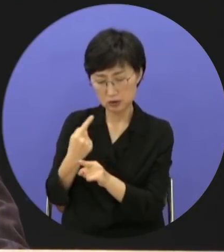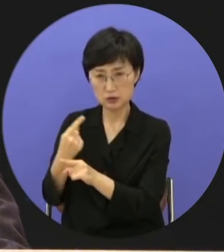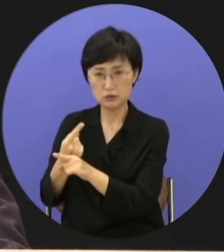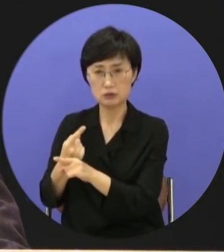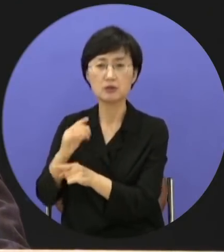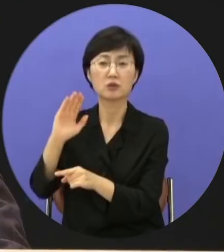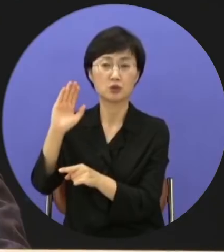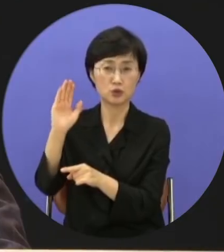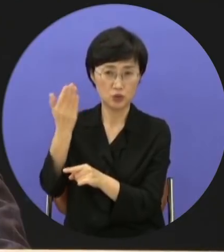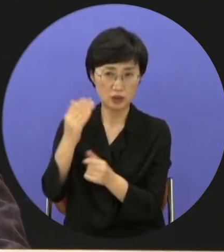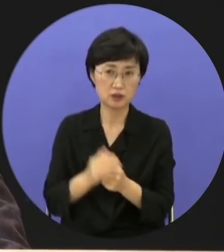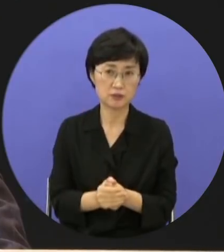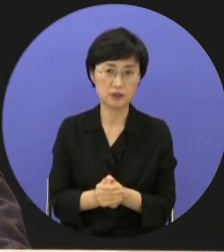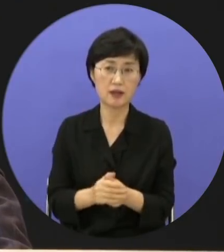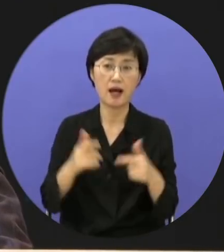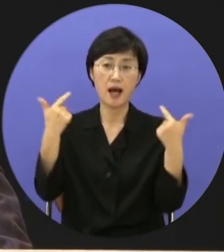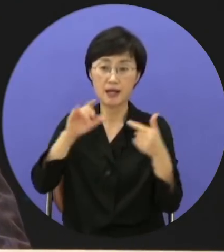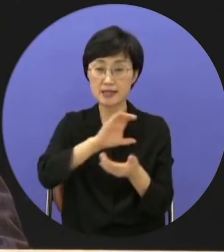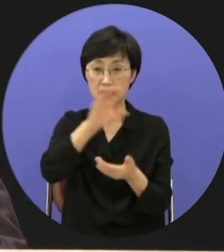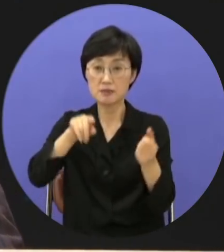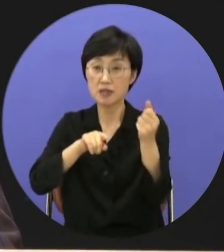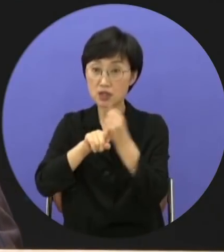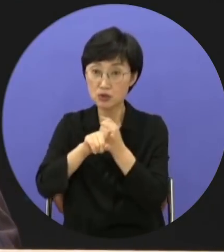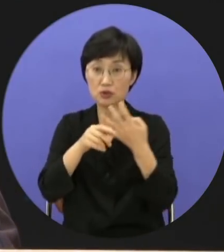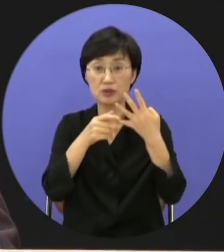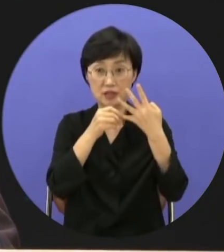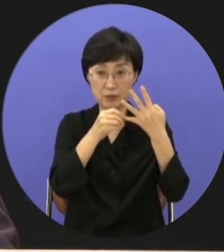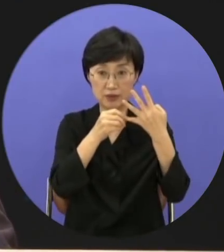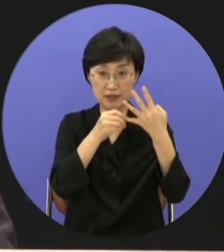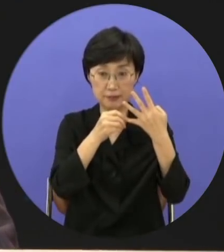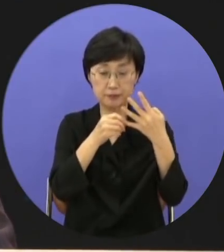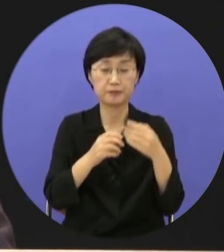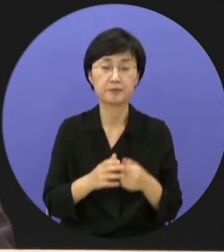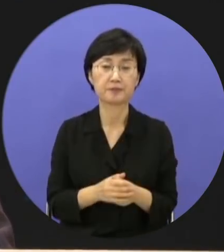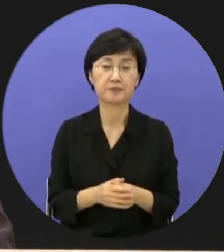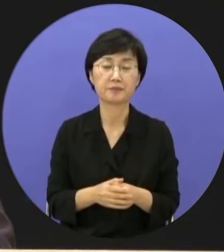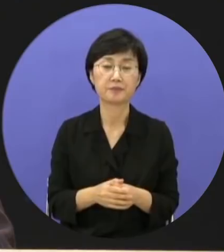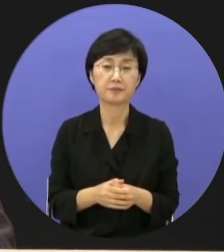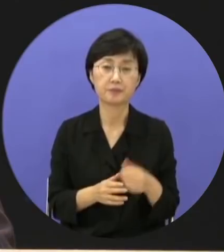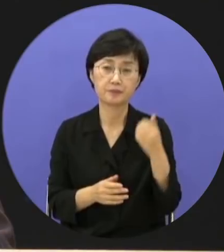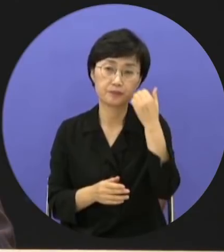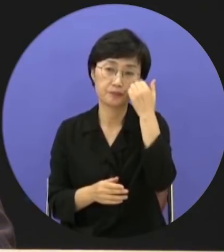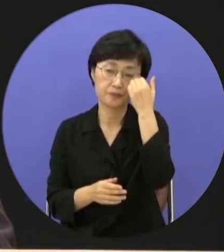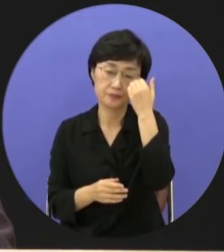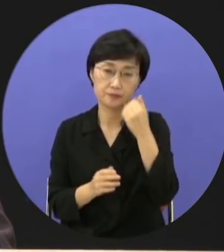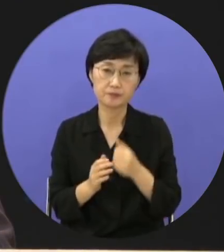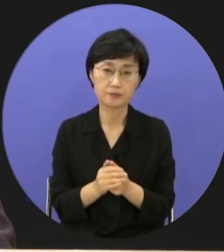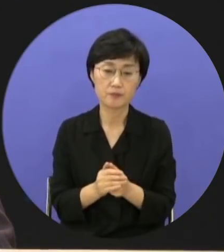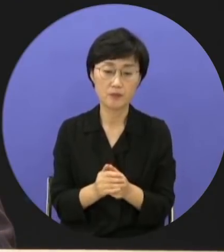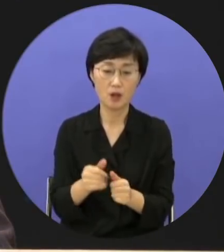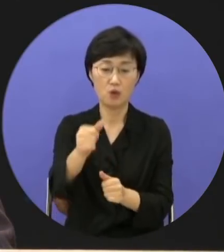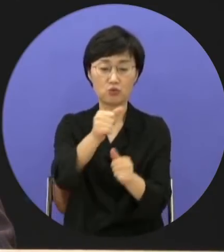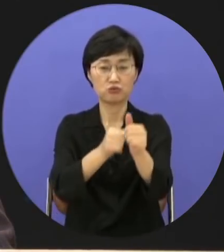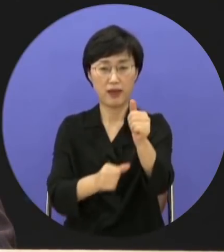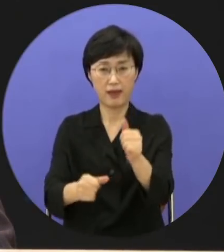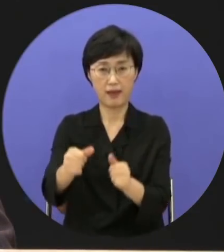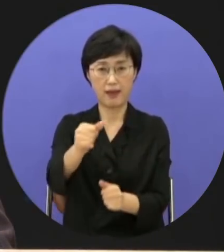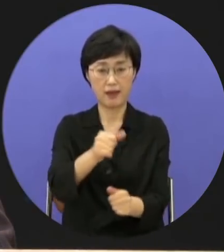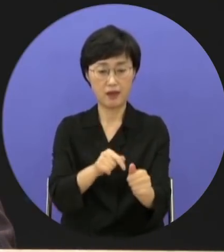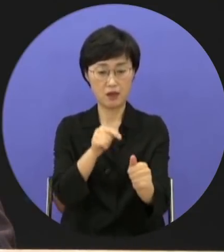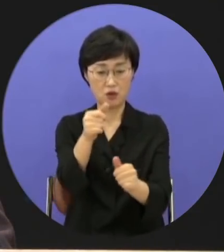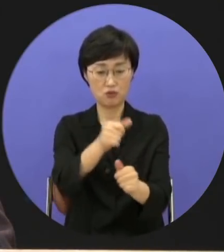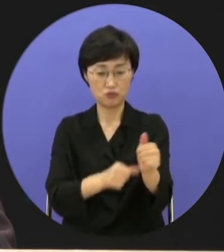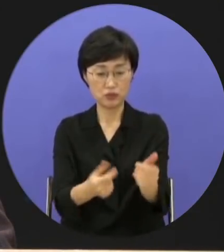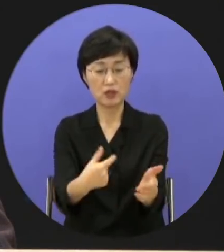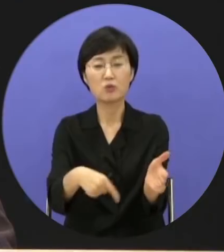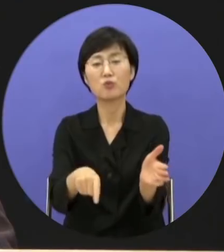네 번째입니다. 왜 항상 크리스마스냐? The fourth reason why we must have always Christmas. 후대에게 나타날